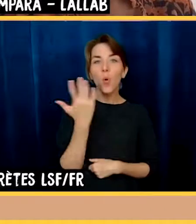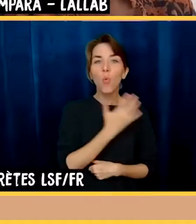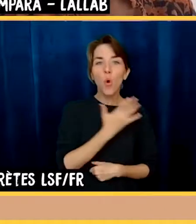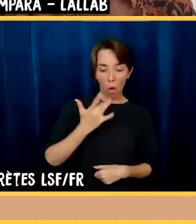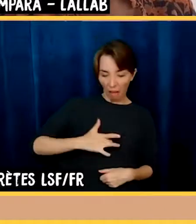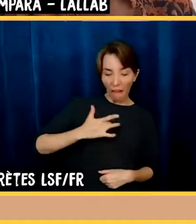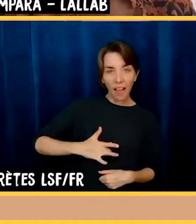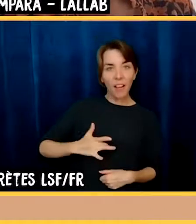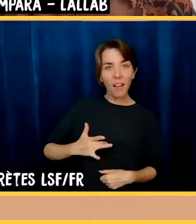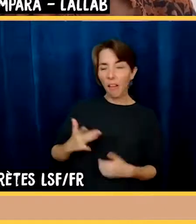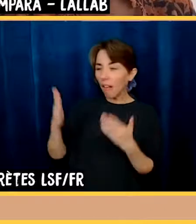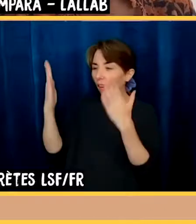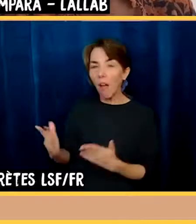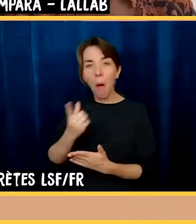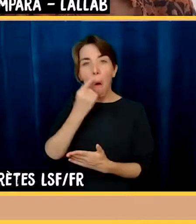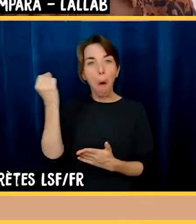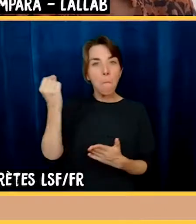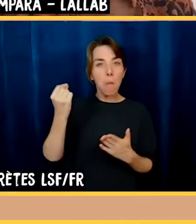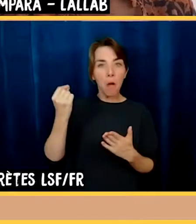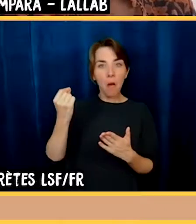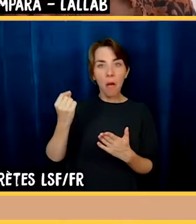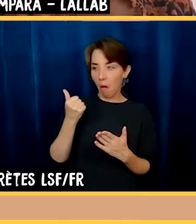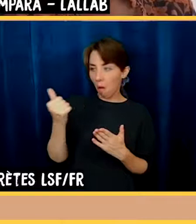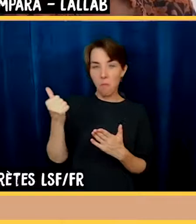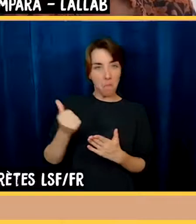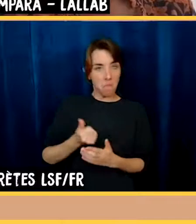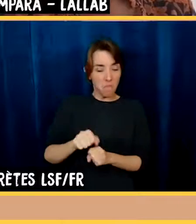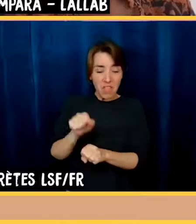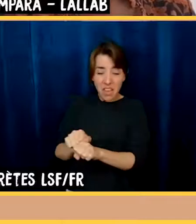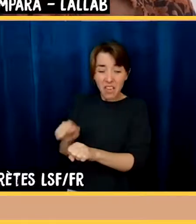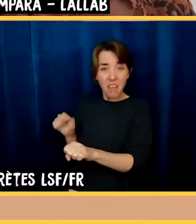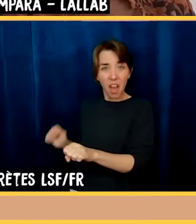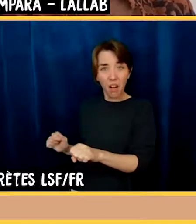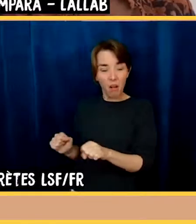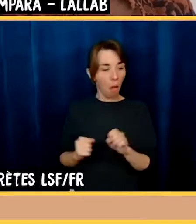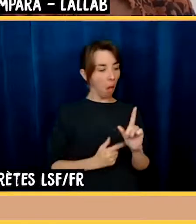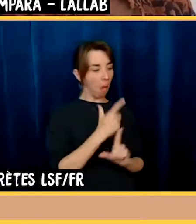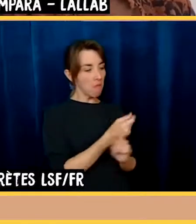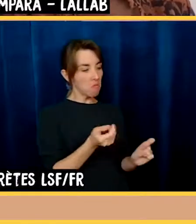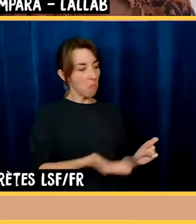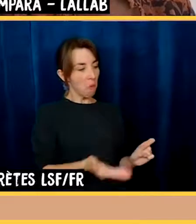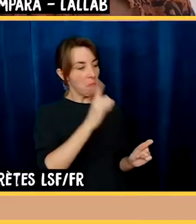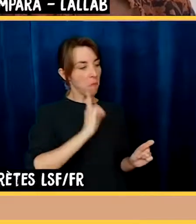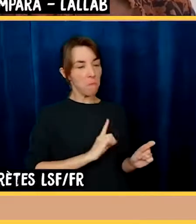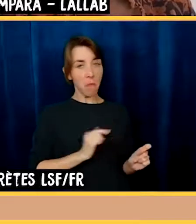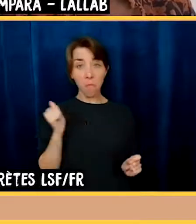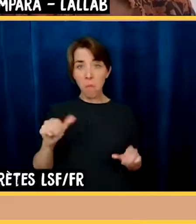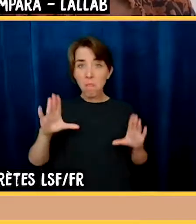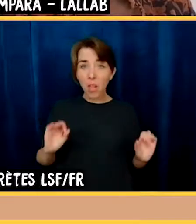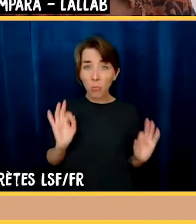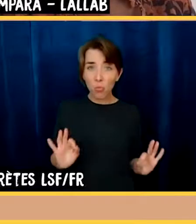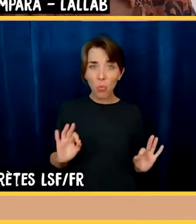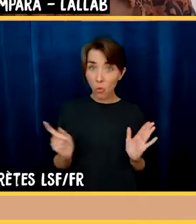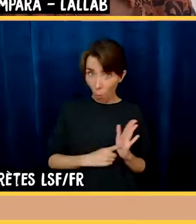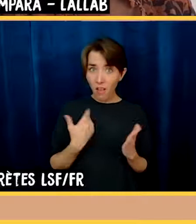hommes ont légiféré sur nos corps pendant des centaines d'années sans à aucun moment se demander s'ils étaient légitimes. Enfin, c'est un truc de dingue quand même. Et